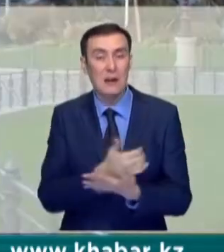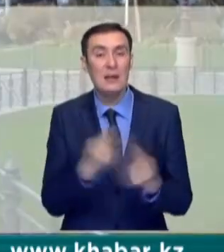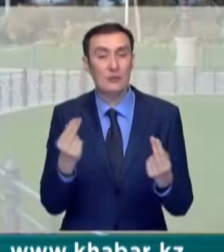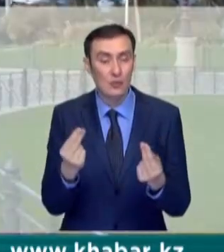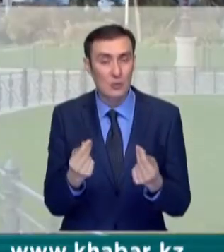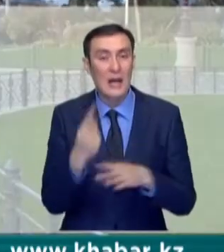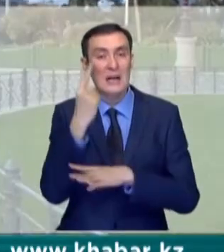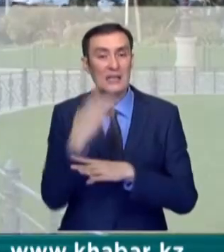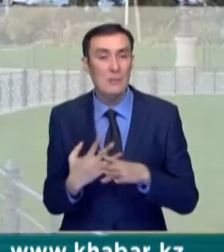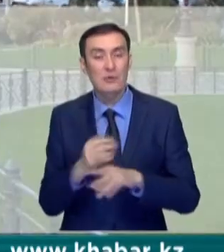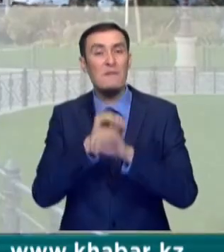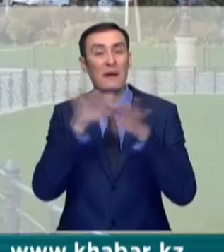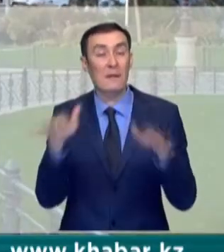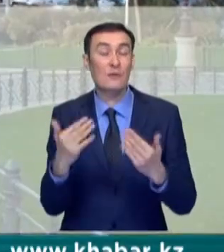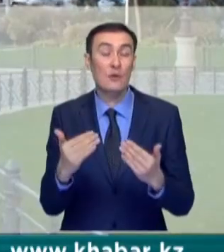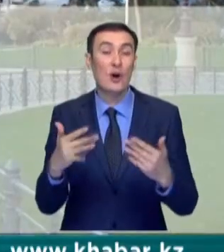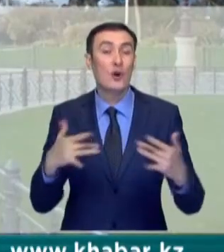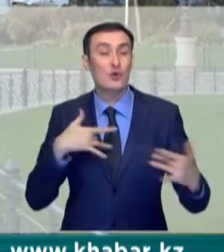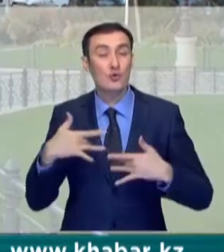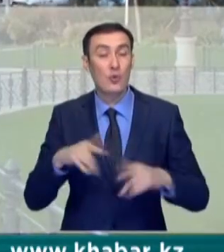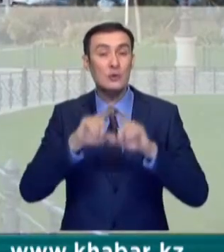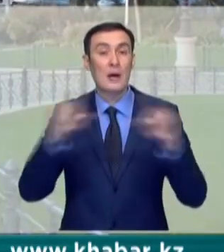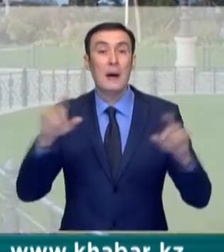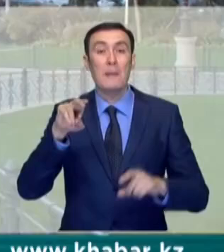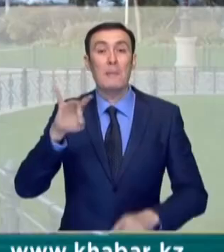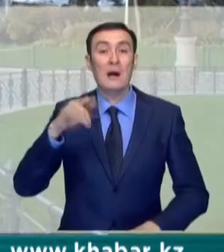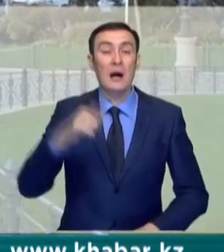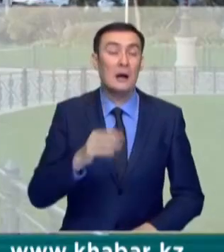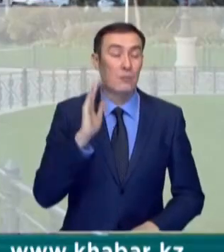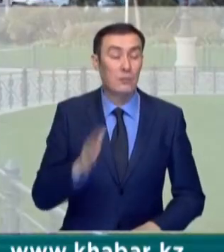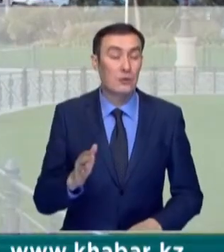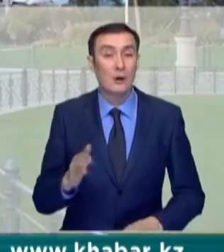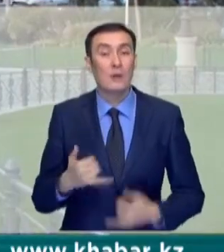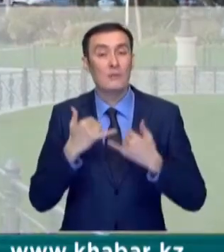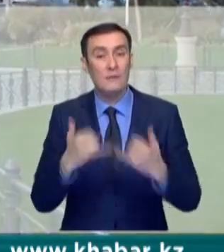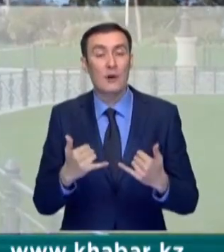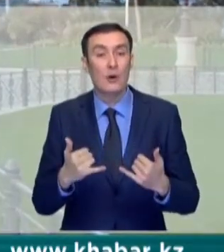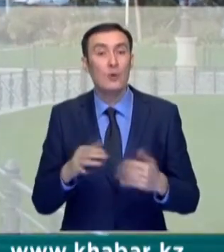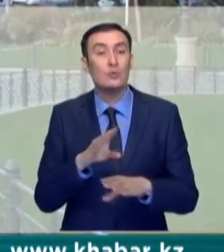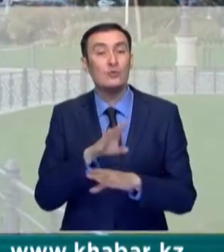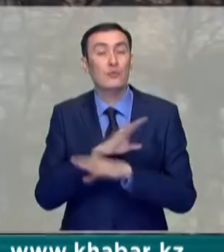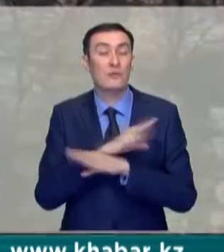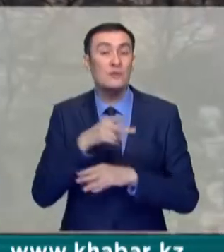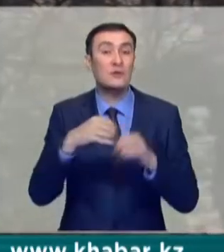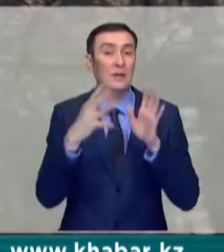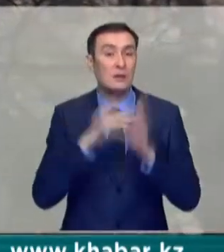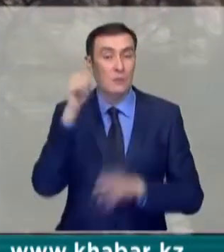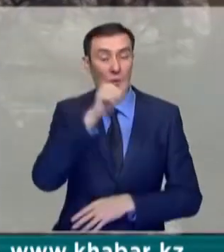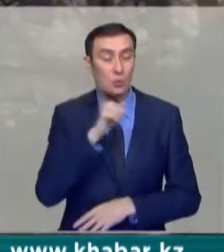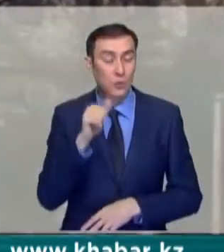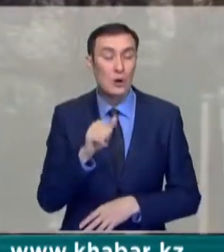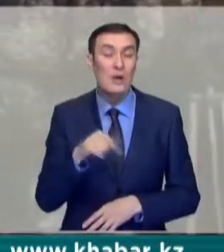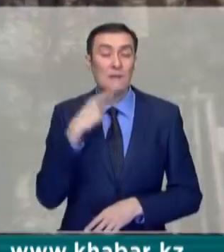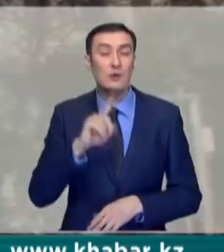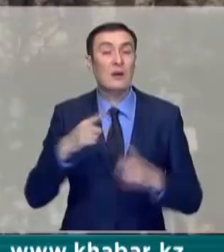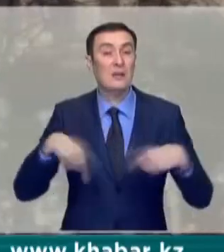сумму для запуска фейерверка. Шоу под названием «Прага божественная» посвятят усопшим в 2019 году. Организаторы